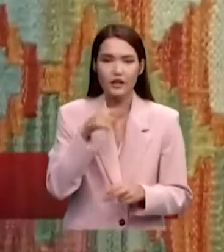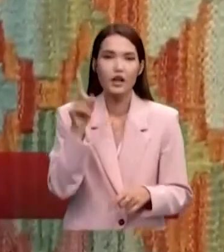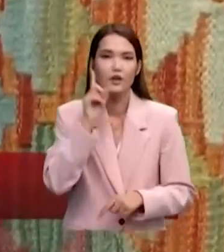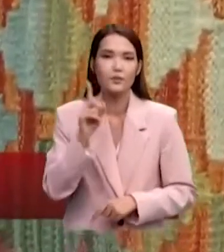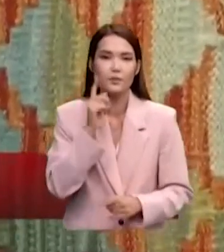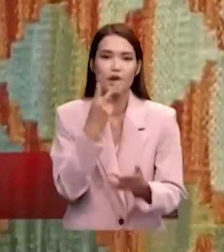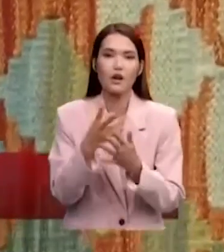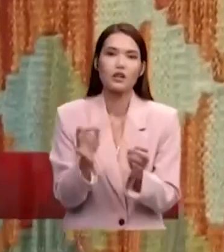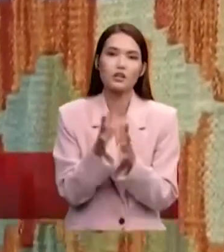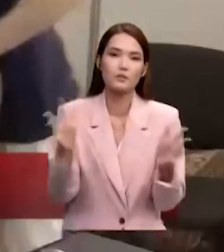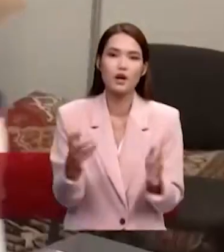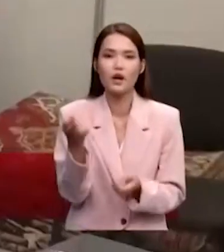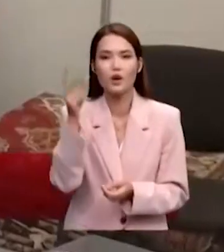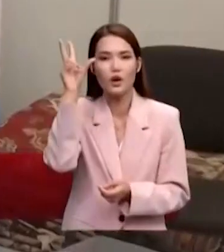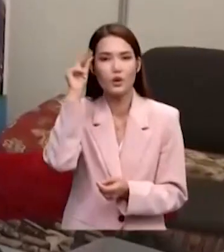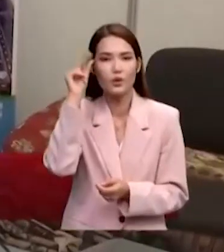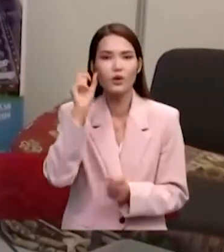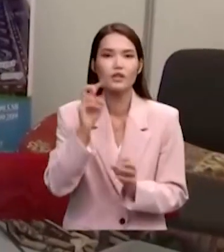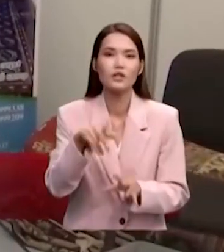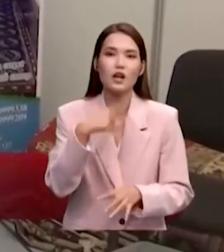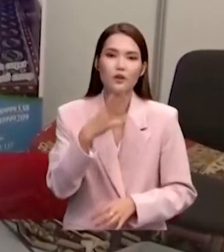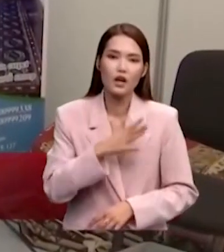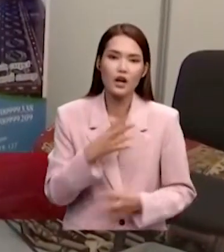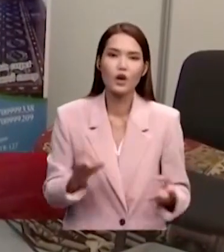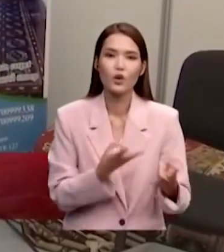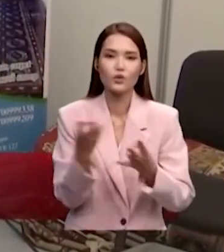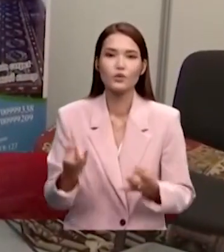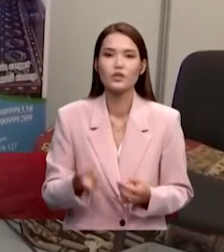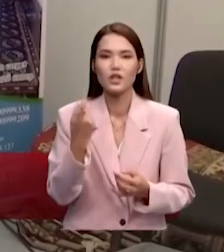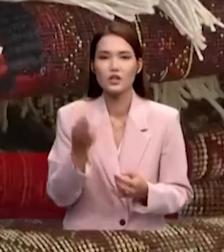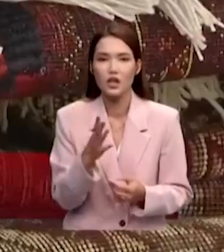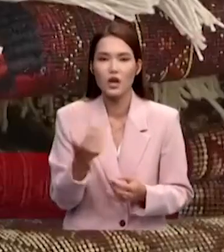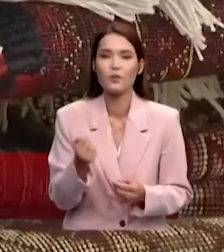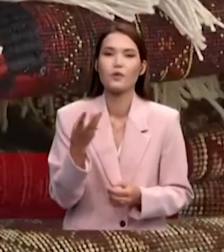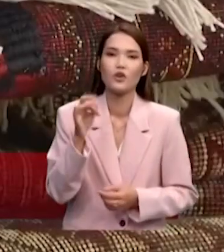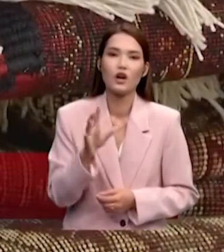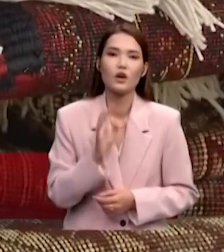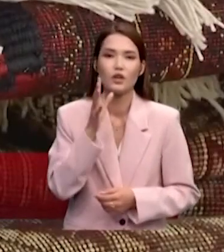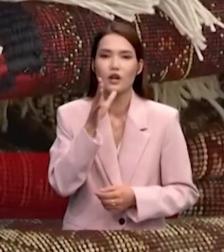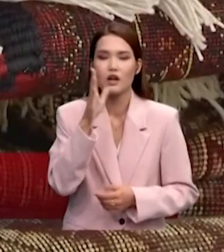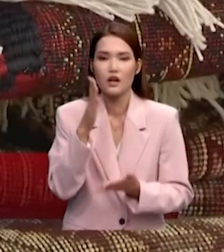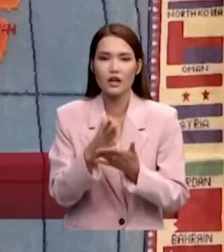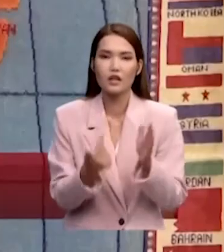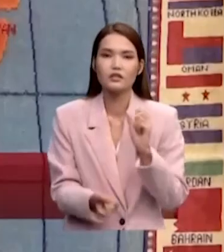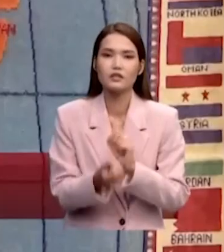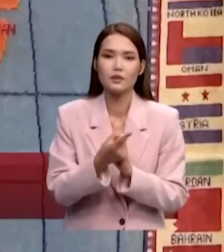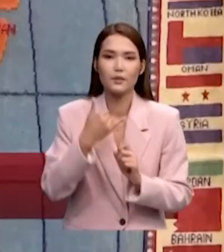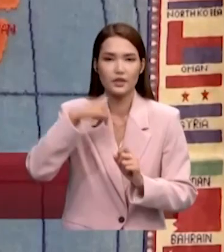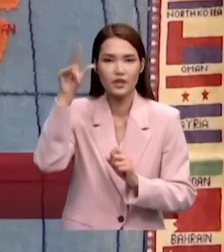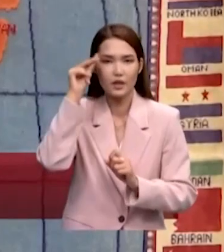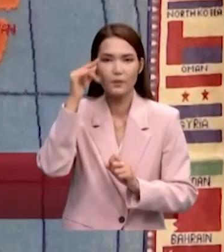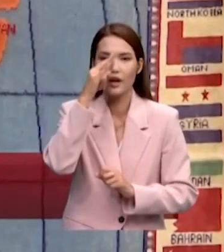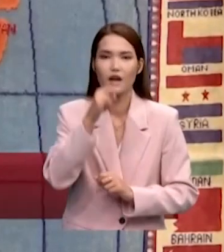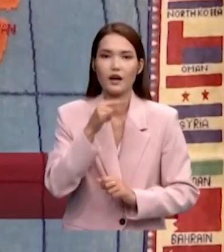завозят в небольшом количестве. Как заявляют афганские бизнесмены, рынок нуждается в дешевой и качественной шерсти из Центральной Азии, а она производится в большом количестве в